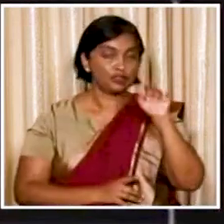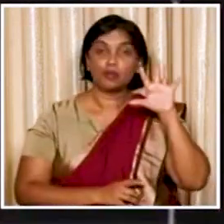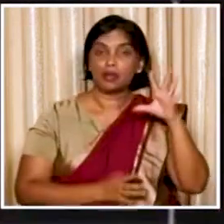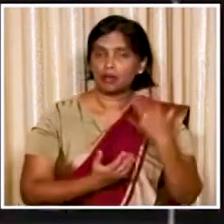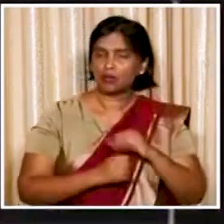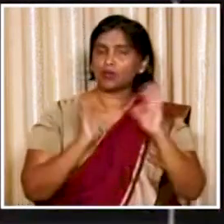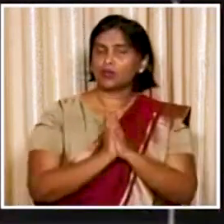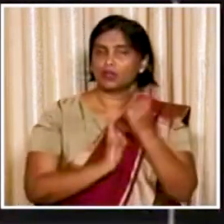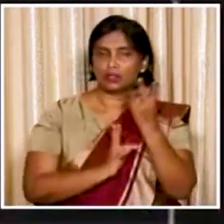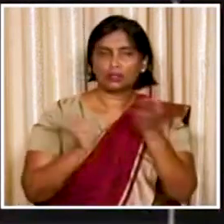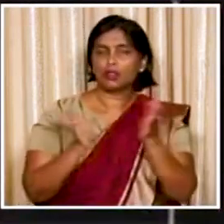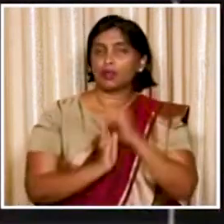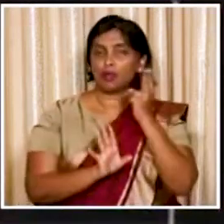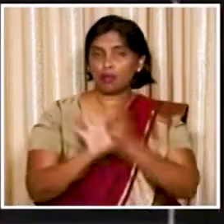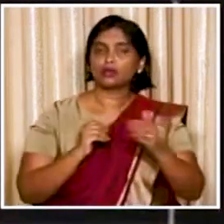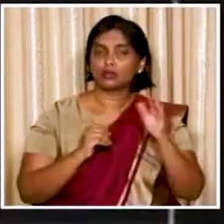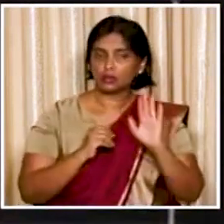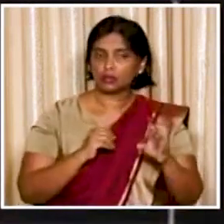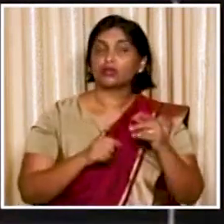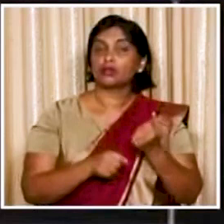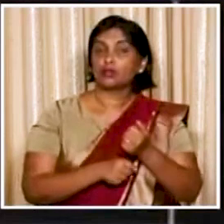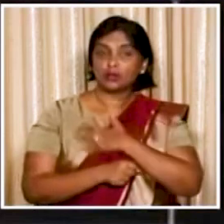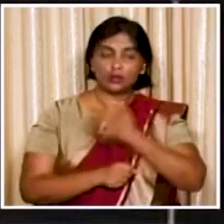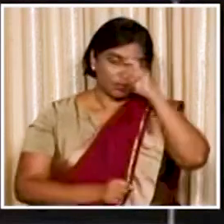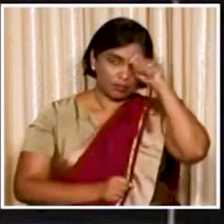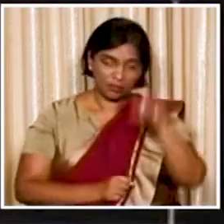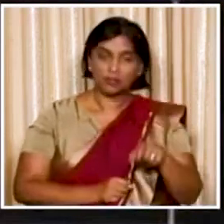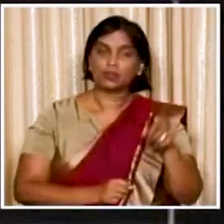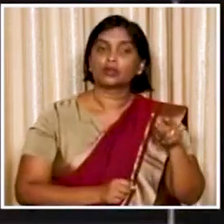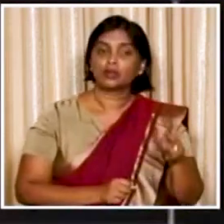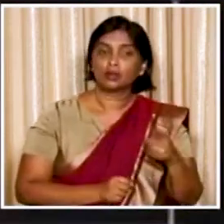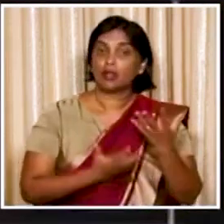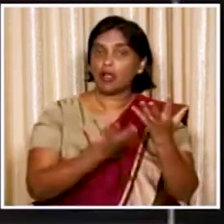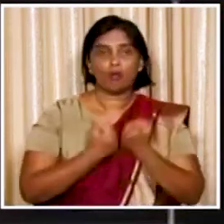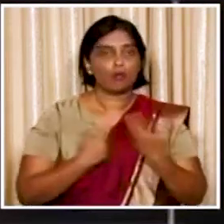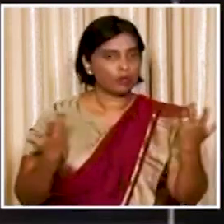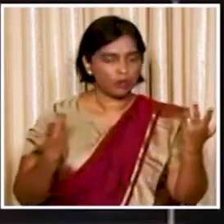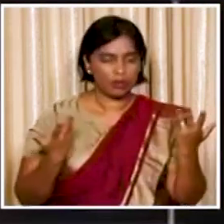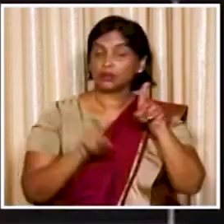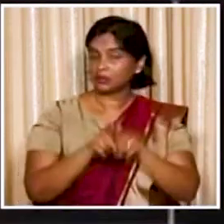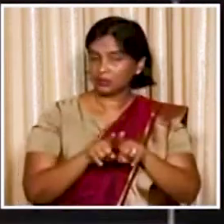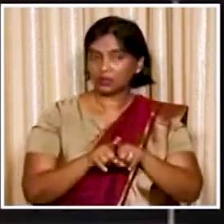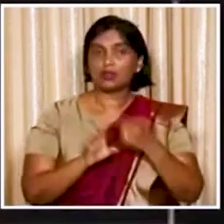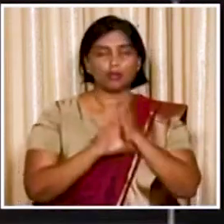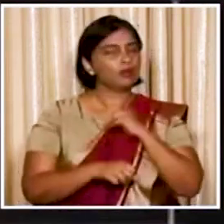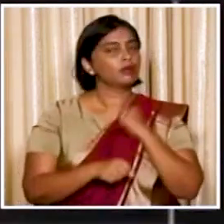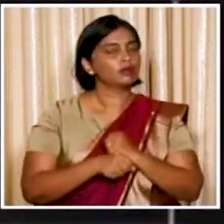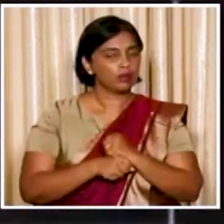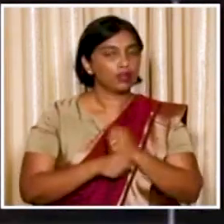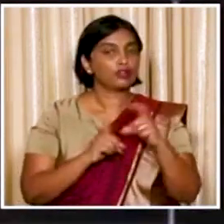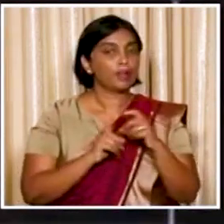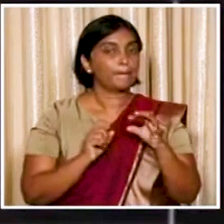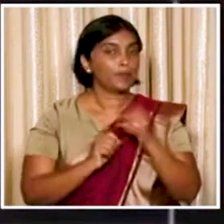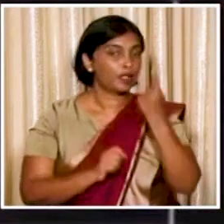වුණා. මෙන්න මේ දෙකම අවුරුදු දෙකක් තිස්සේ ගෝඨාභය රාජපක්ෂ රජයට ලැබුණේ නැහැ මේ කොරෝනා නිසා. පසුගිය රජය ඩොලර්